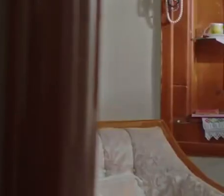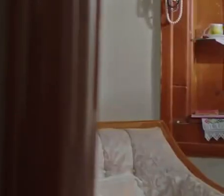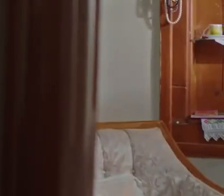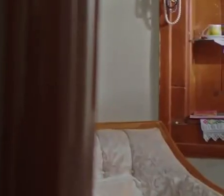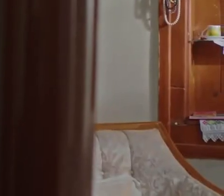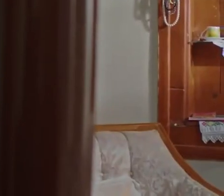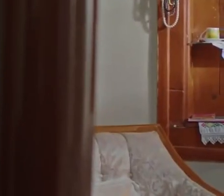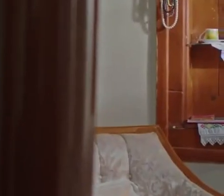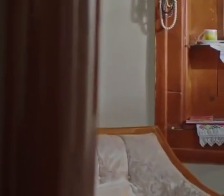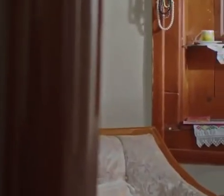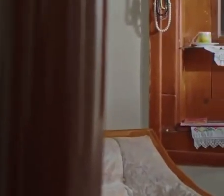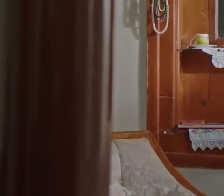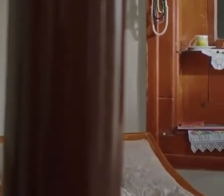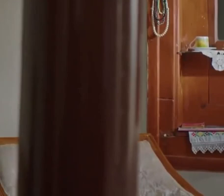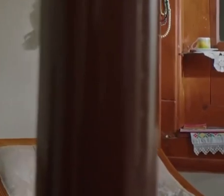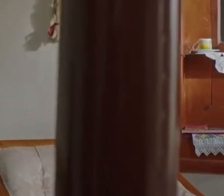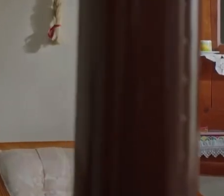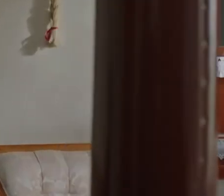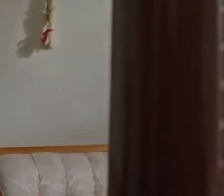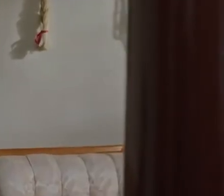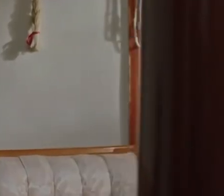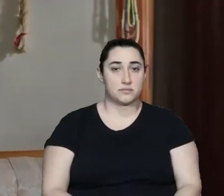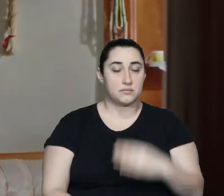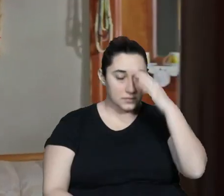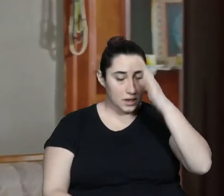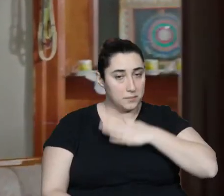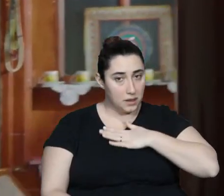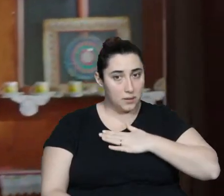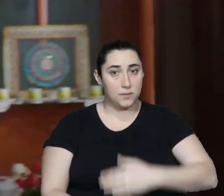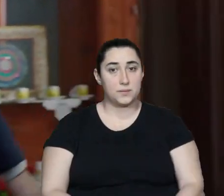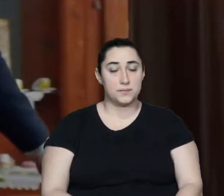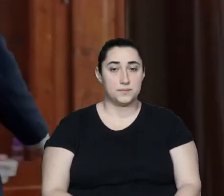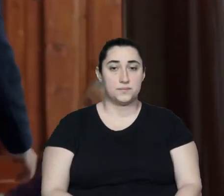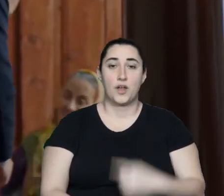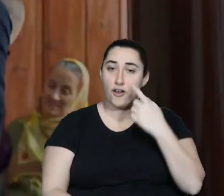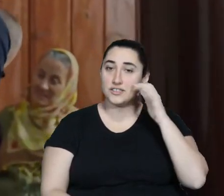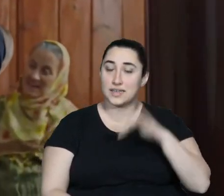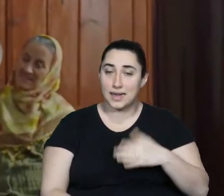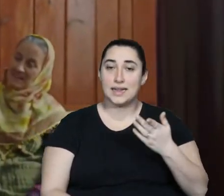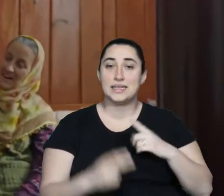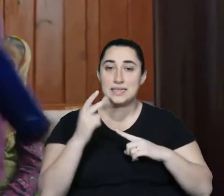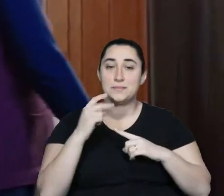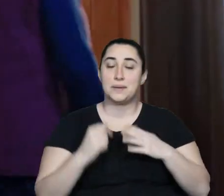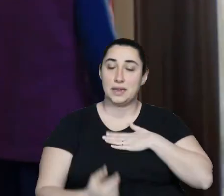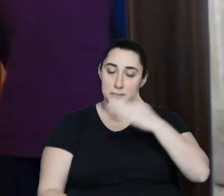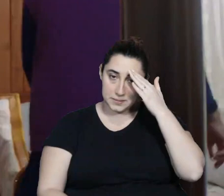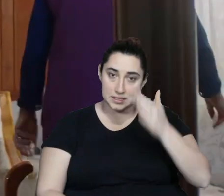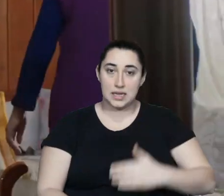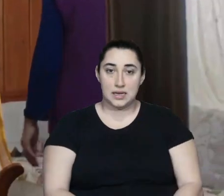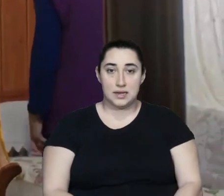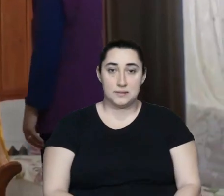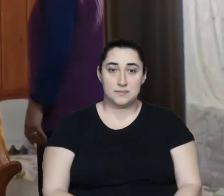Ev sobalı, vitrinin kenarına saplanmış çiviye tesbihler asılı. Selamünaleyküm. Hoş geldin İbrahim. Aleyküm